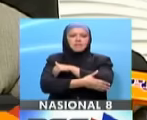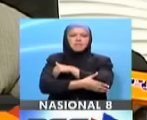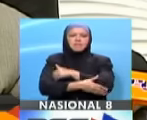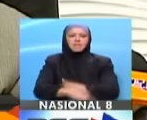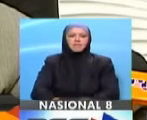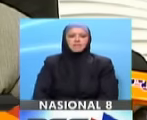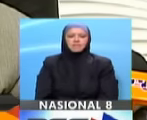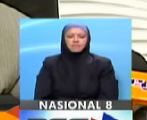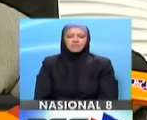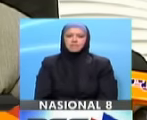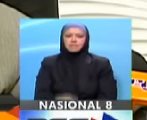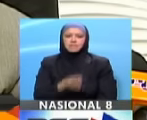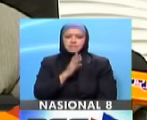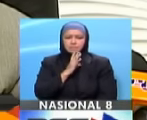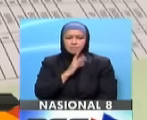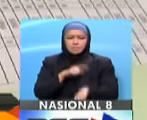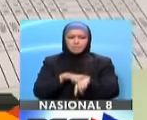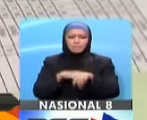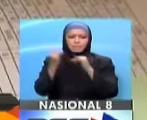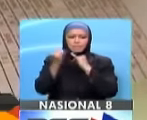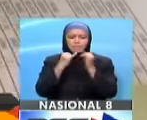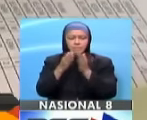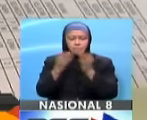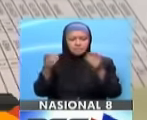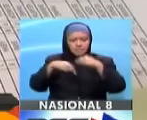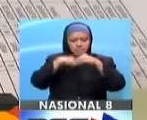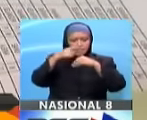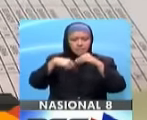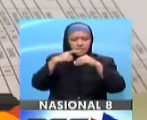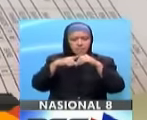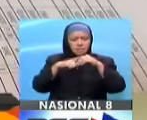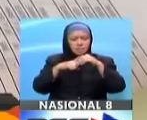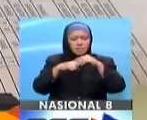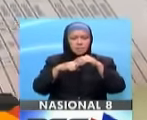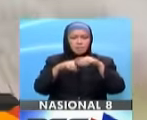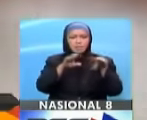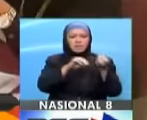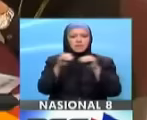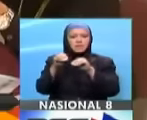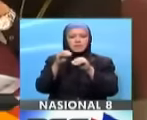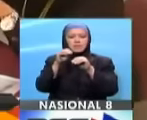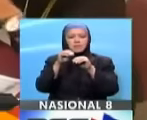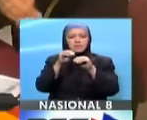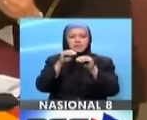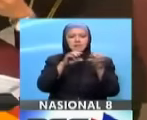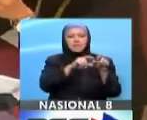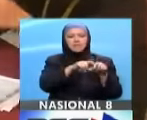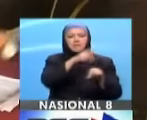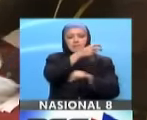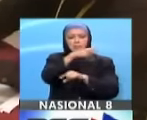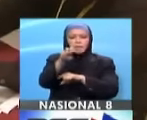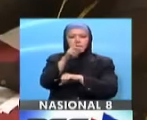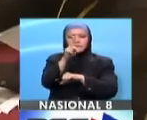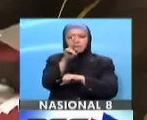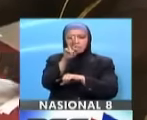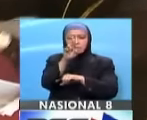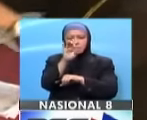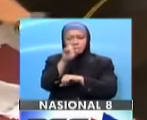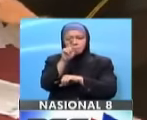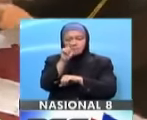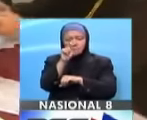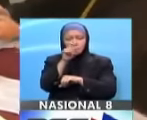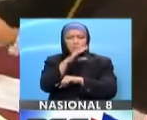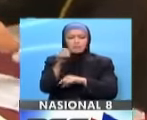Beliau berkata demikian pada sidang media mengenai dasar pindah kredit di Putrajaya. Selain itu, kaedah berkenaan adalah untuk program